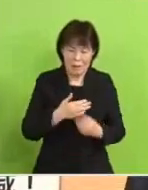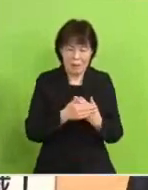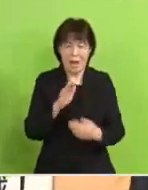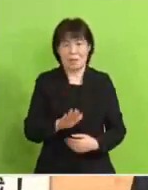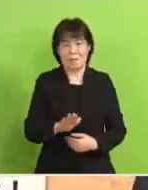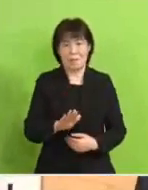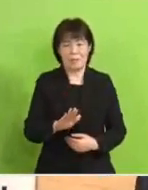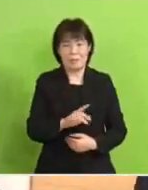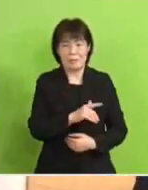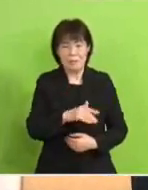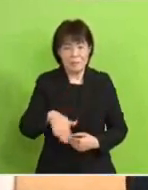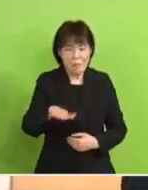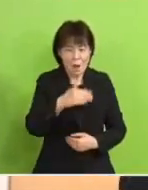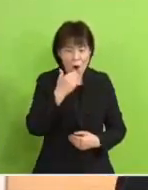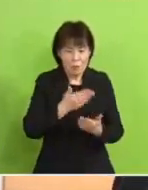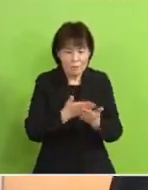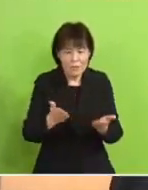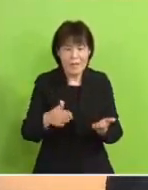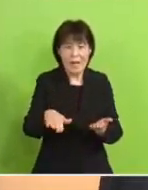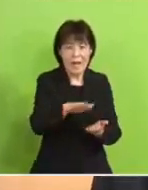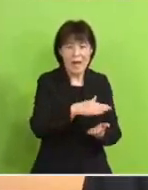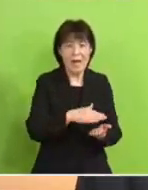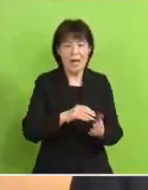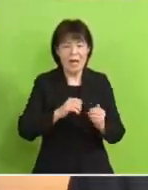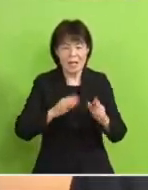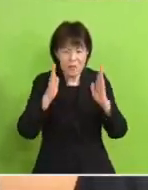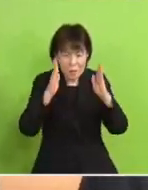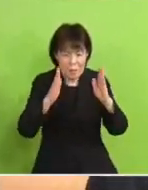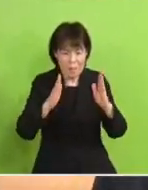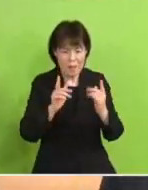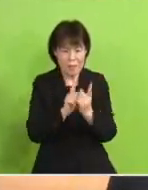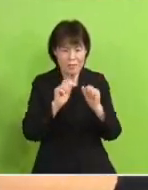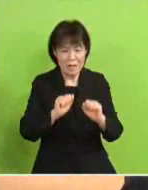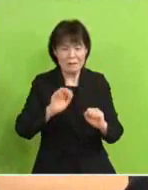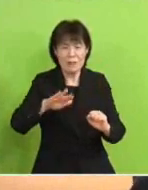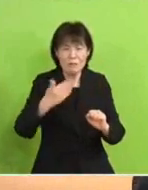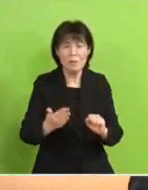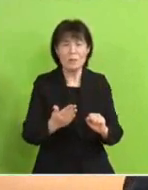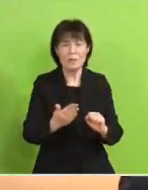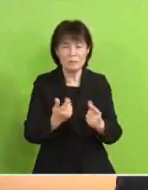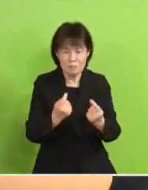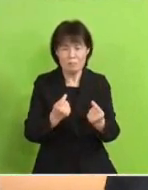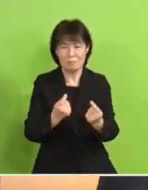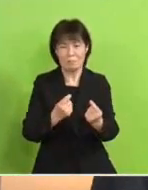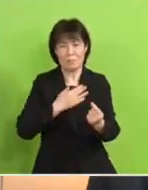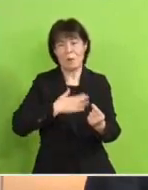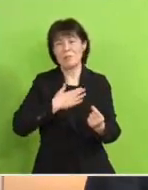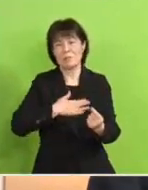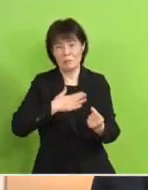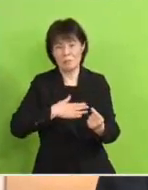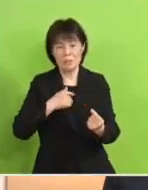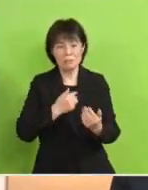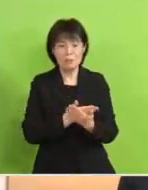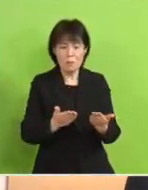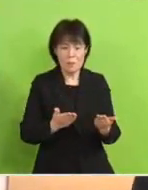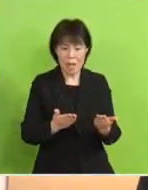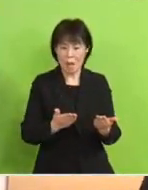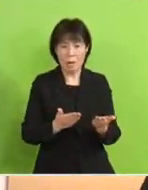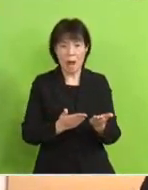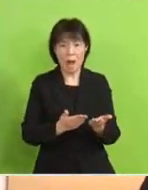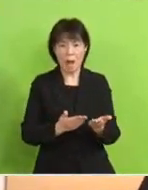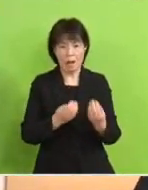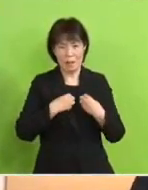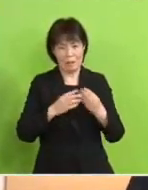ございます。もう大半の飲食店さんはやってるのに、そうだと思います。 感染、自分の店から出す